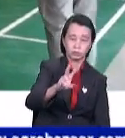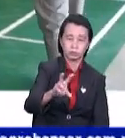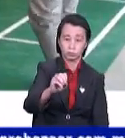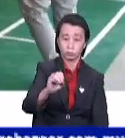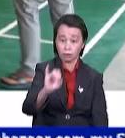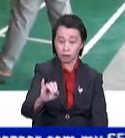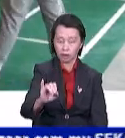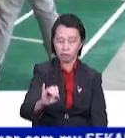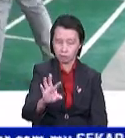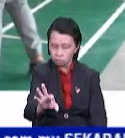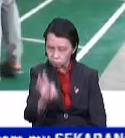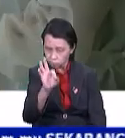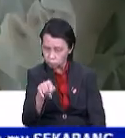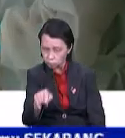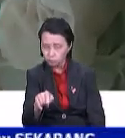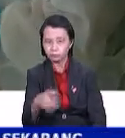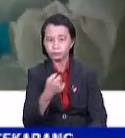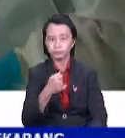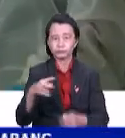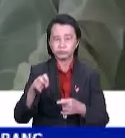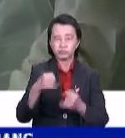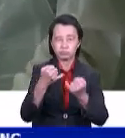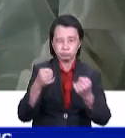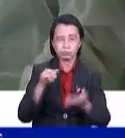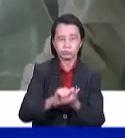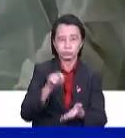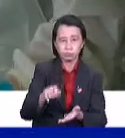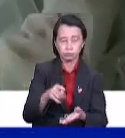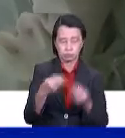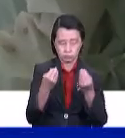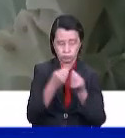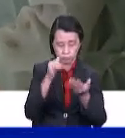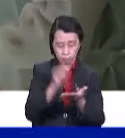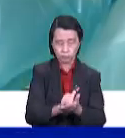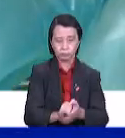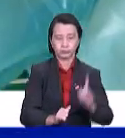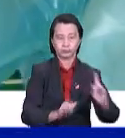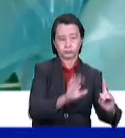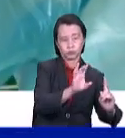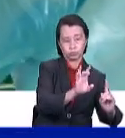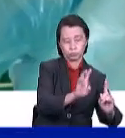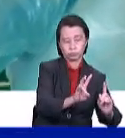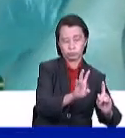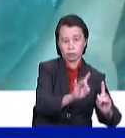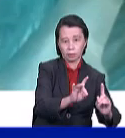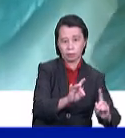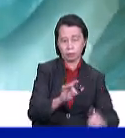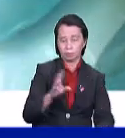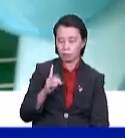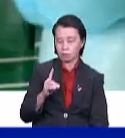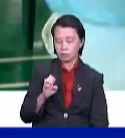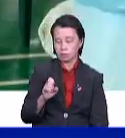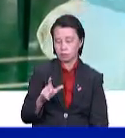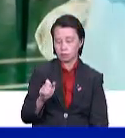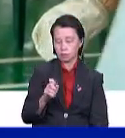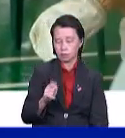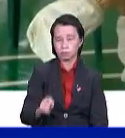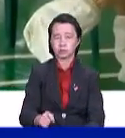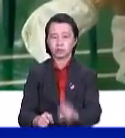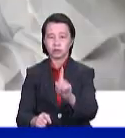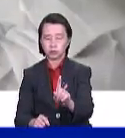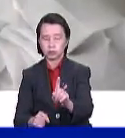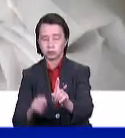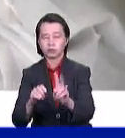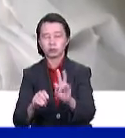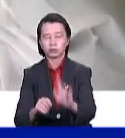VOI dikesan daripada spesimen tersebut. Daripada jumlah itu, 178 merupakan varian Delta dan 1